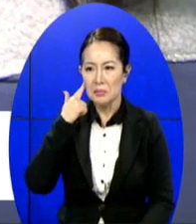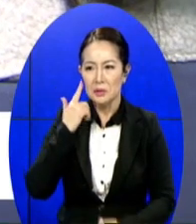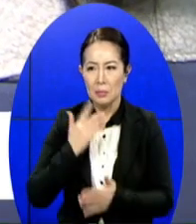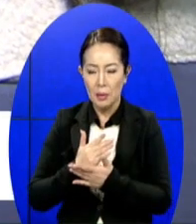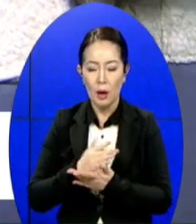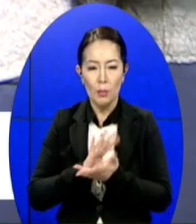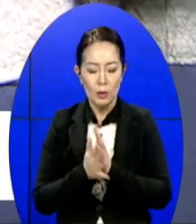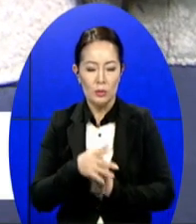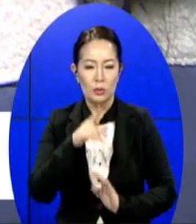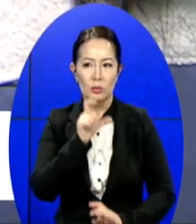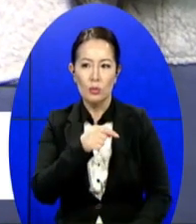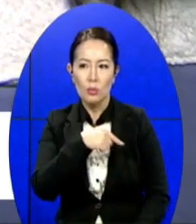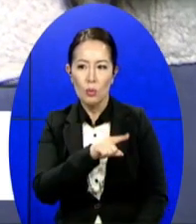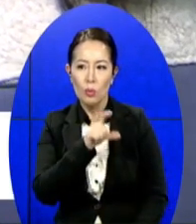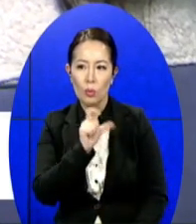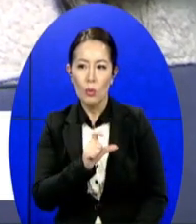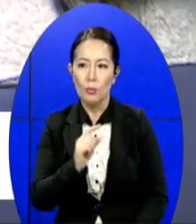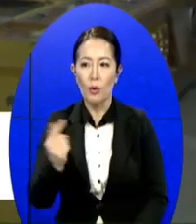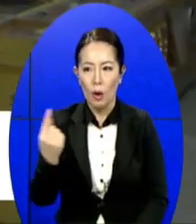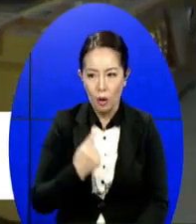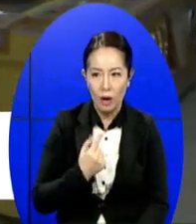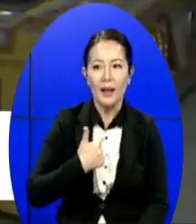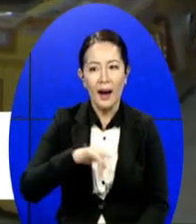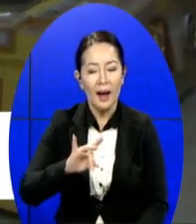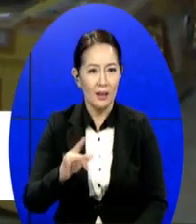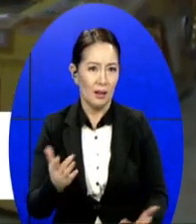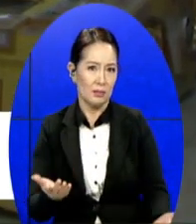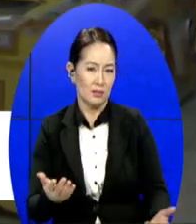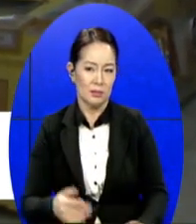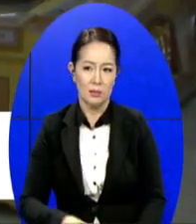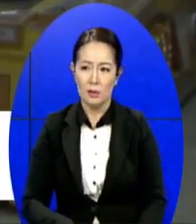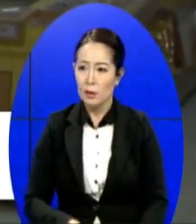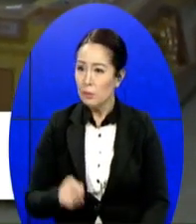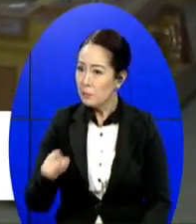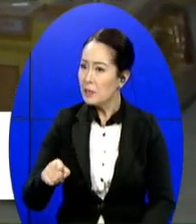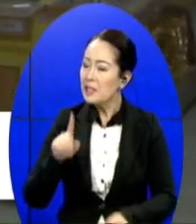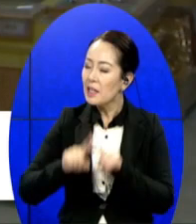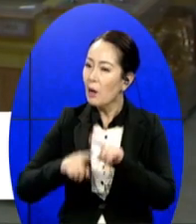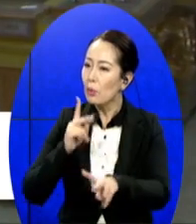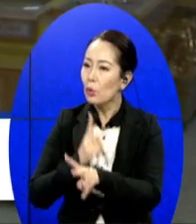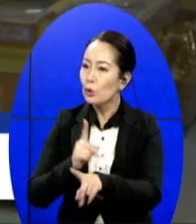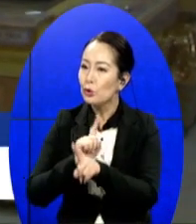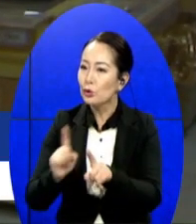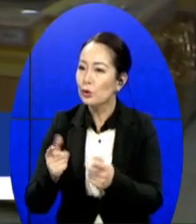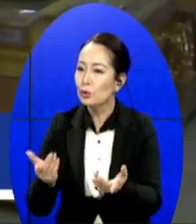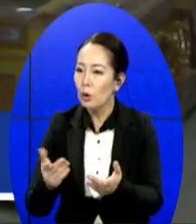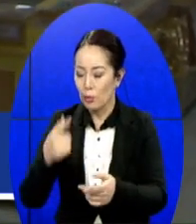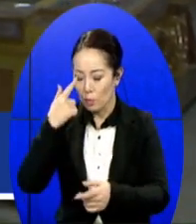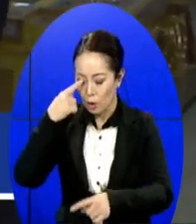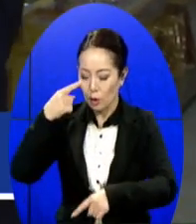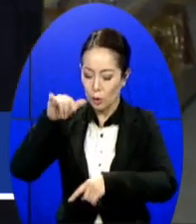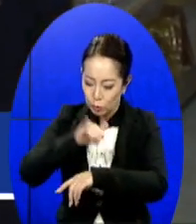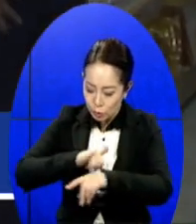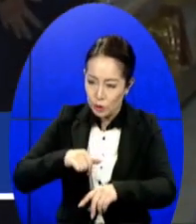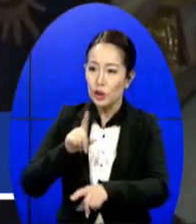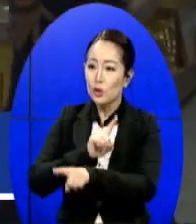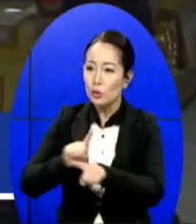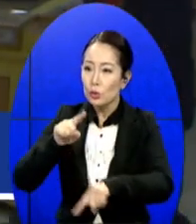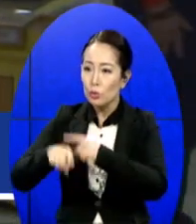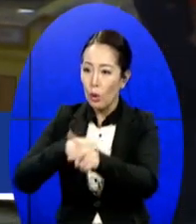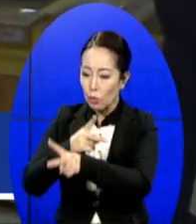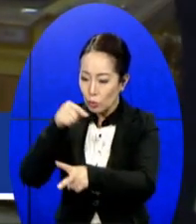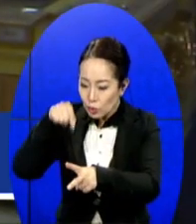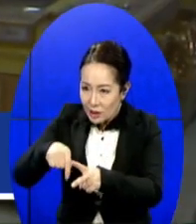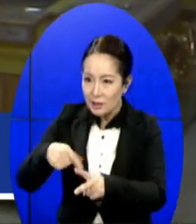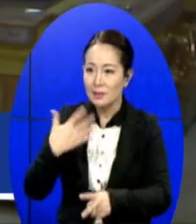А зүгээр тэр хүн орчвол гар идэгсэн шин. Энэ ямар хууль тогтоом зөвжөрсөн ч гэхээр Монгол улсын зөрчлийн тухай хуулийн 5 дугаар зүйлийн